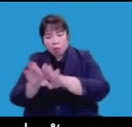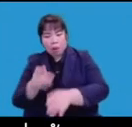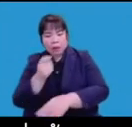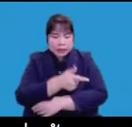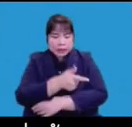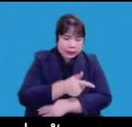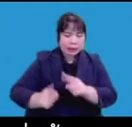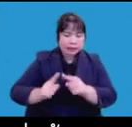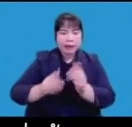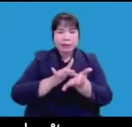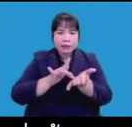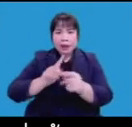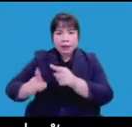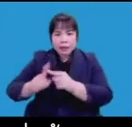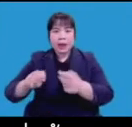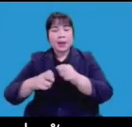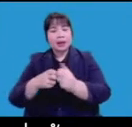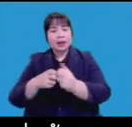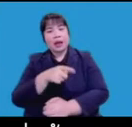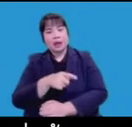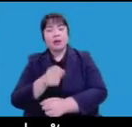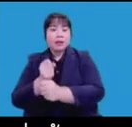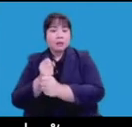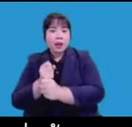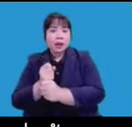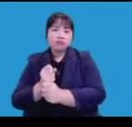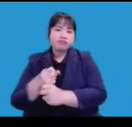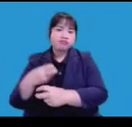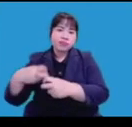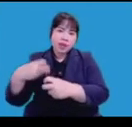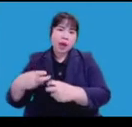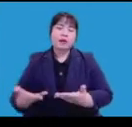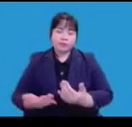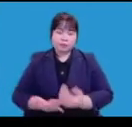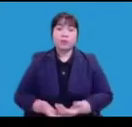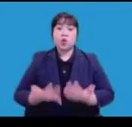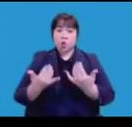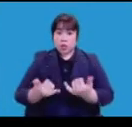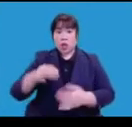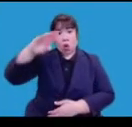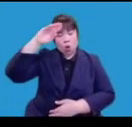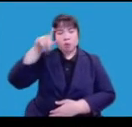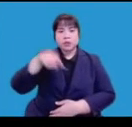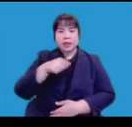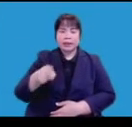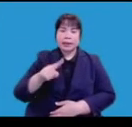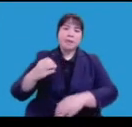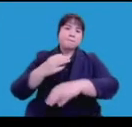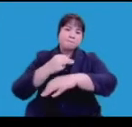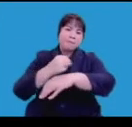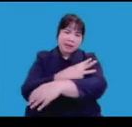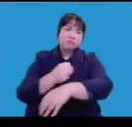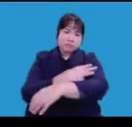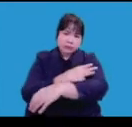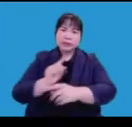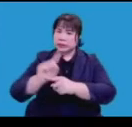ความล่มสลายในเรื่องของการทำมาหากินในเรื่องของการดำรงชีวิตโรค NCD ที่สำคัญเป็นอันดับหนึ่งตอนนี้ก็คือโรคมะเร็ง